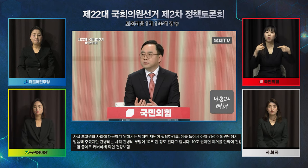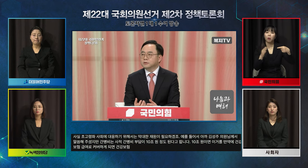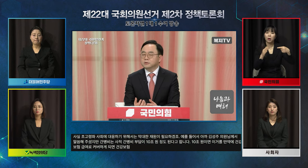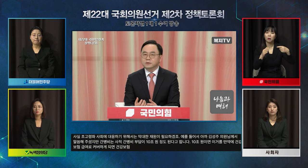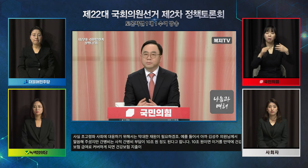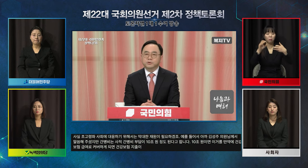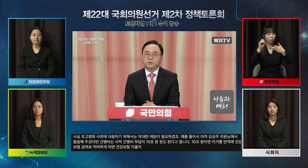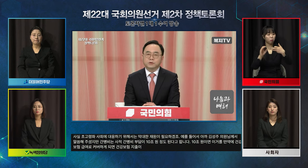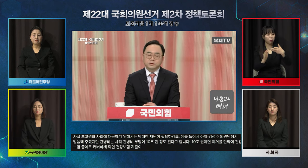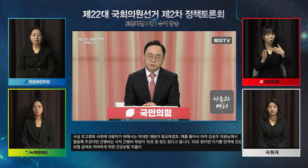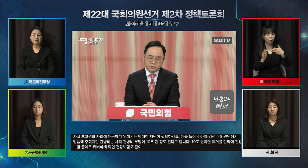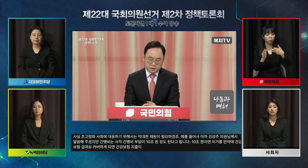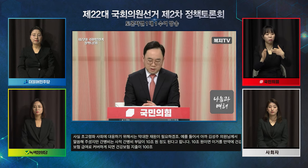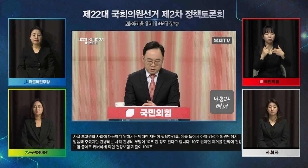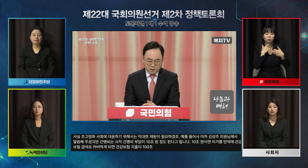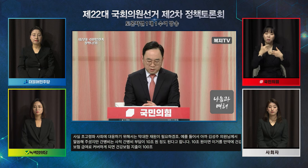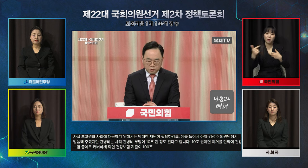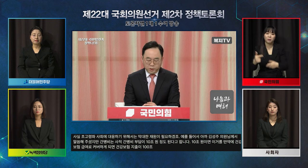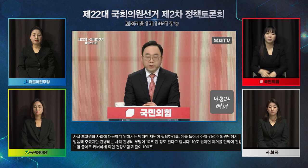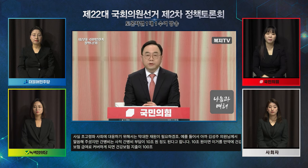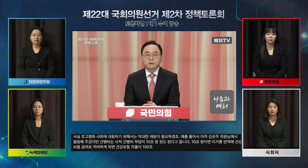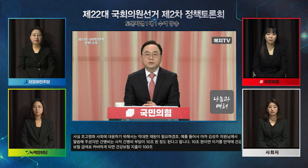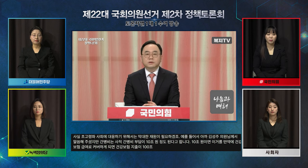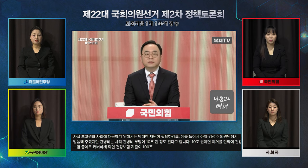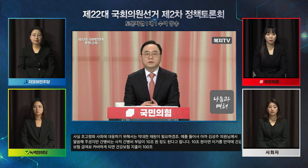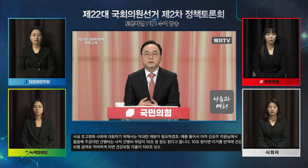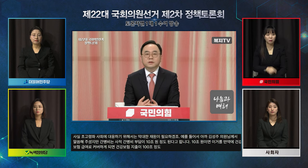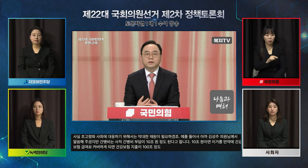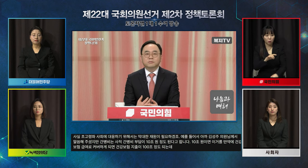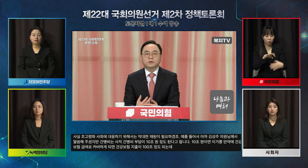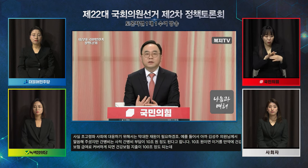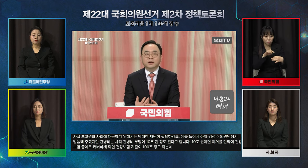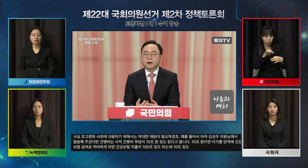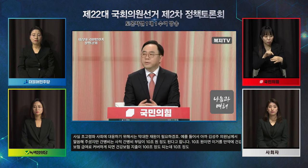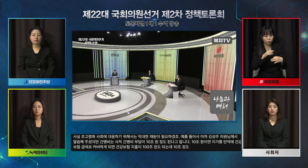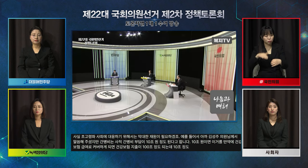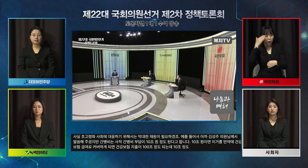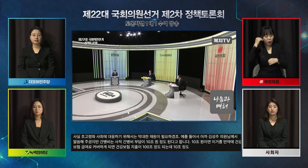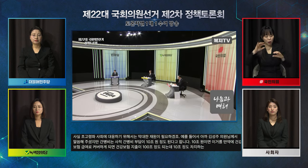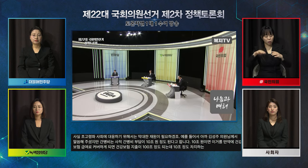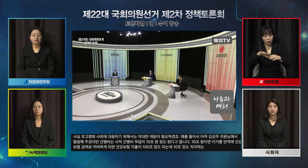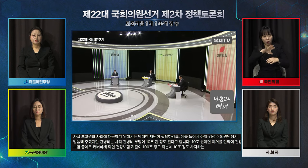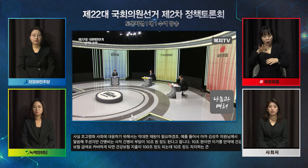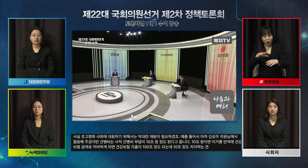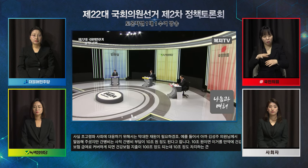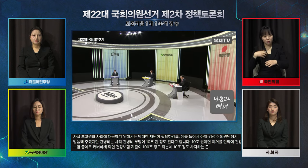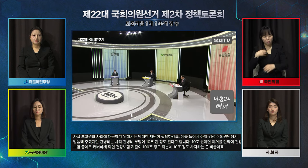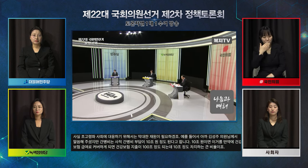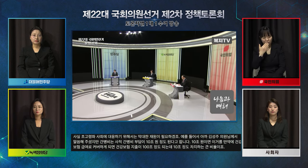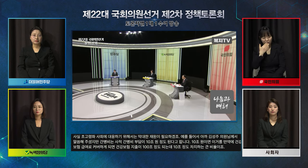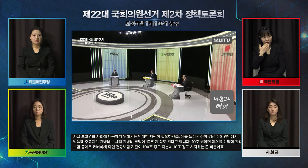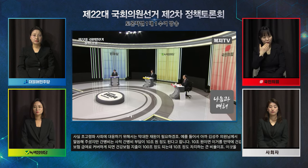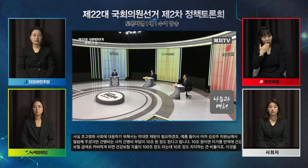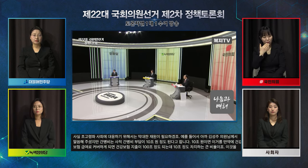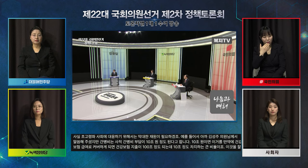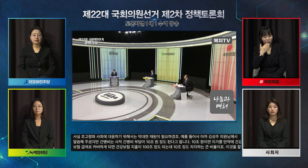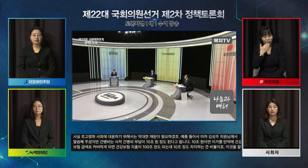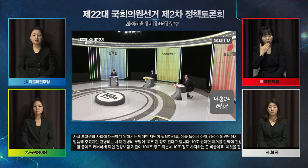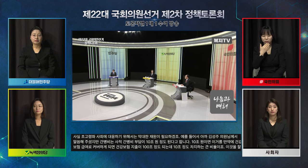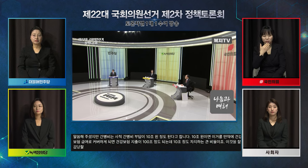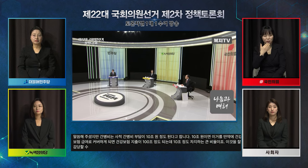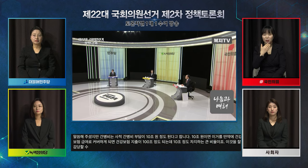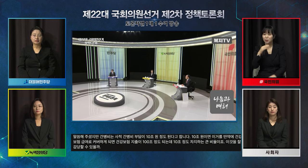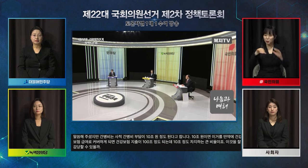차지하는 큰 비중인 것이죠. 그럼 과연 이것을 우리가 잘 감당할 수 있을까. 전체